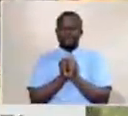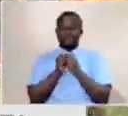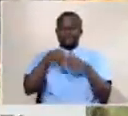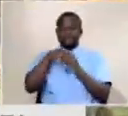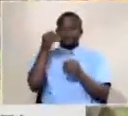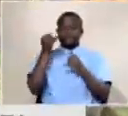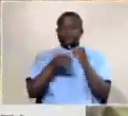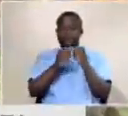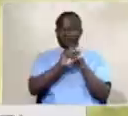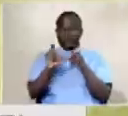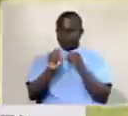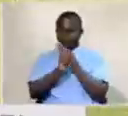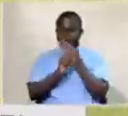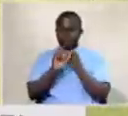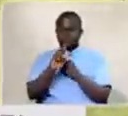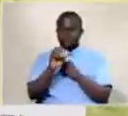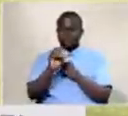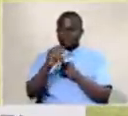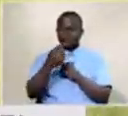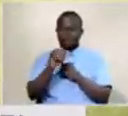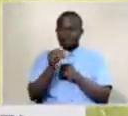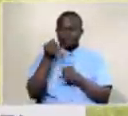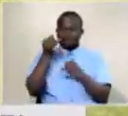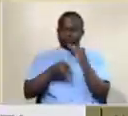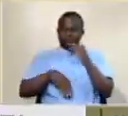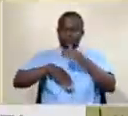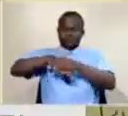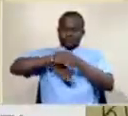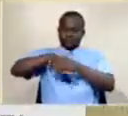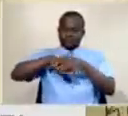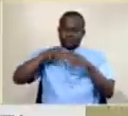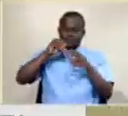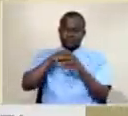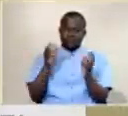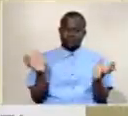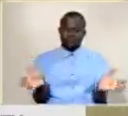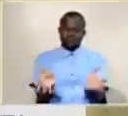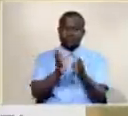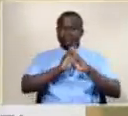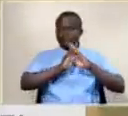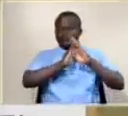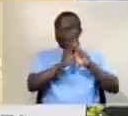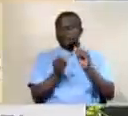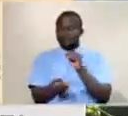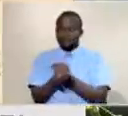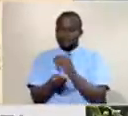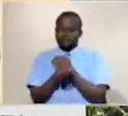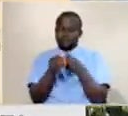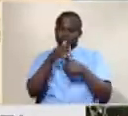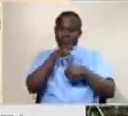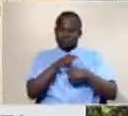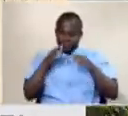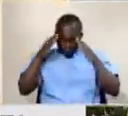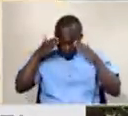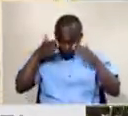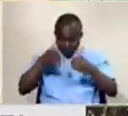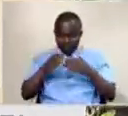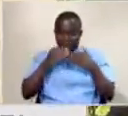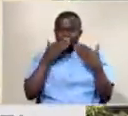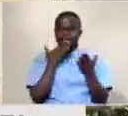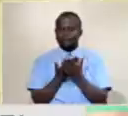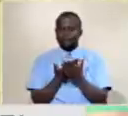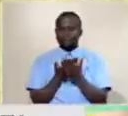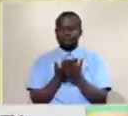mu mpera z'iki cyumweru umurenge wa Rongi wasoje amarushanwa mu mupira w'amaguru irimo n'ubukangurambaga ku kurwanya ruswa n'akarengane himakazwa imiyoborere